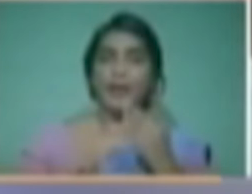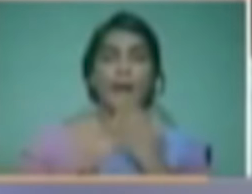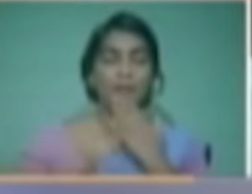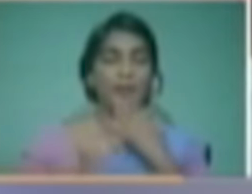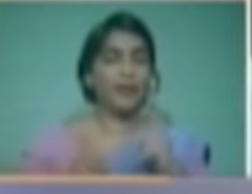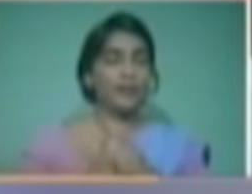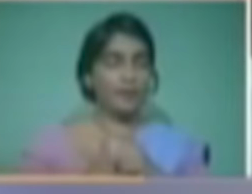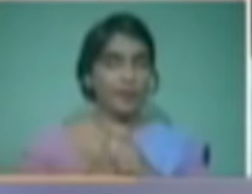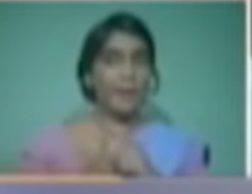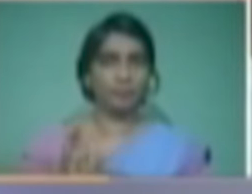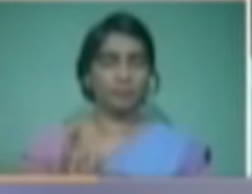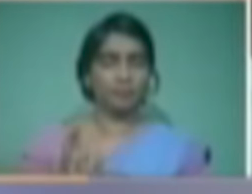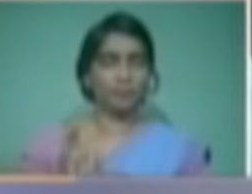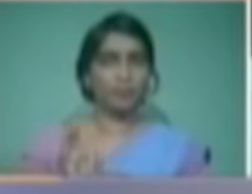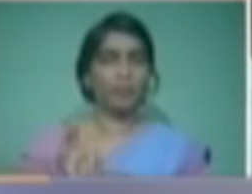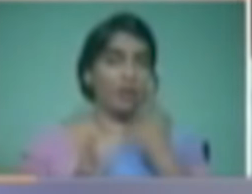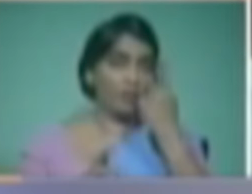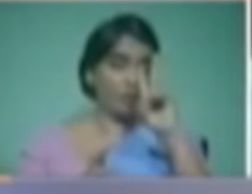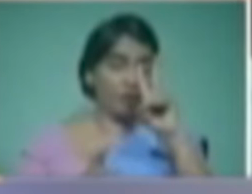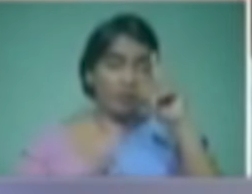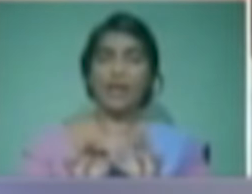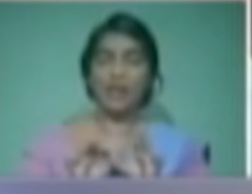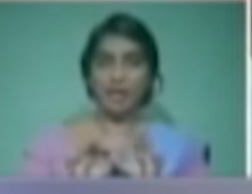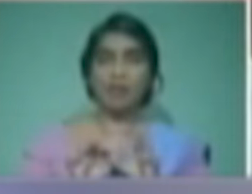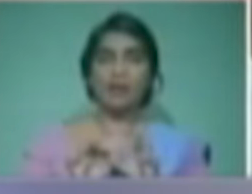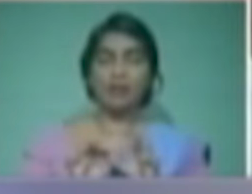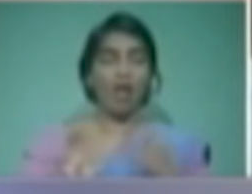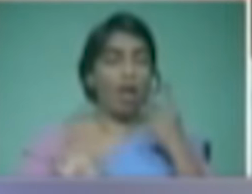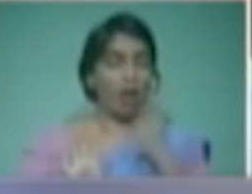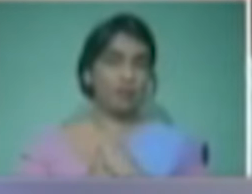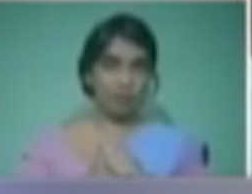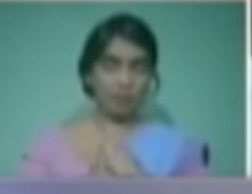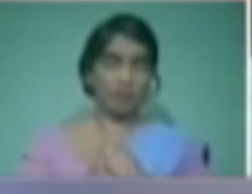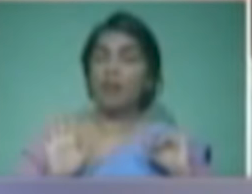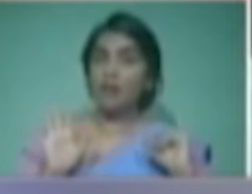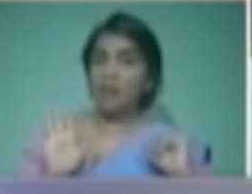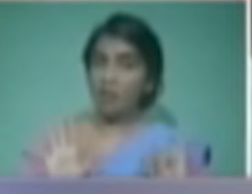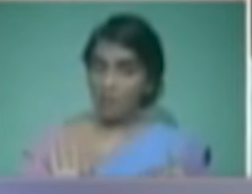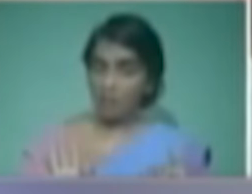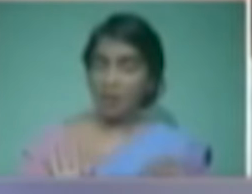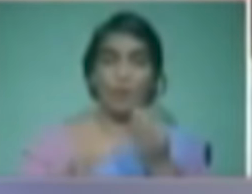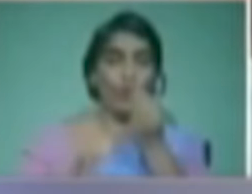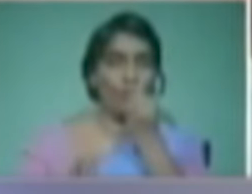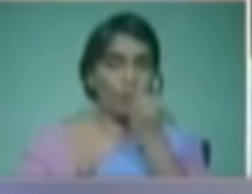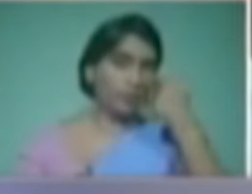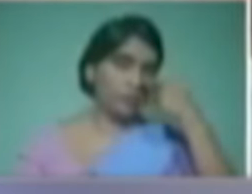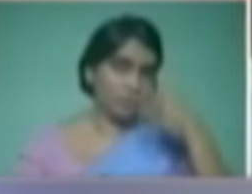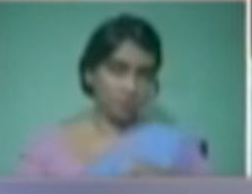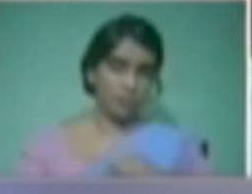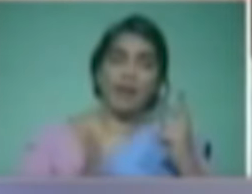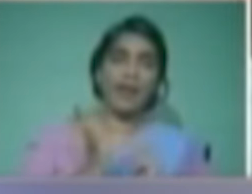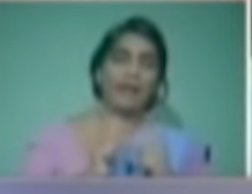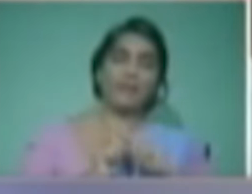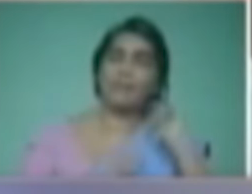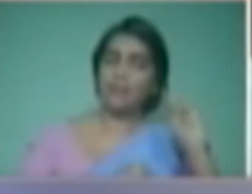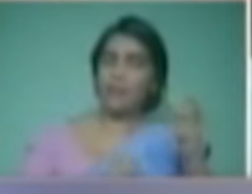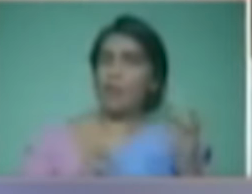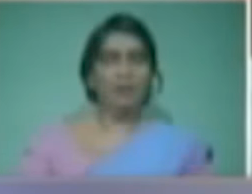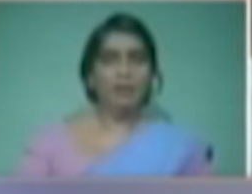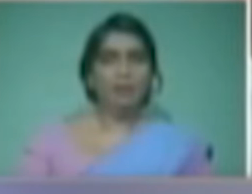ඇමරිකාට ඩොලර් මිලියන 12,000 බිලියන් අවුරුද්දකට අවශ්‍යයි. හයක් කෑමට ඉන්ධන වලට අනිත් අය නෑ ගෙවන්න. කොහොමද